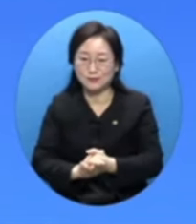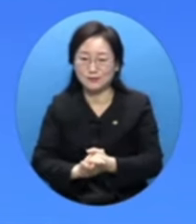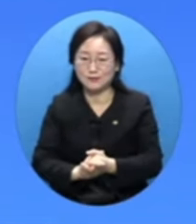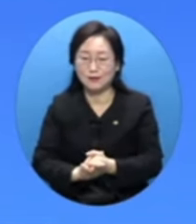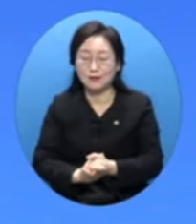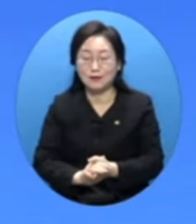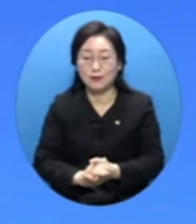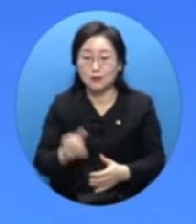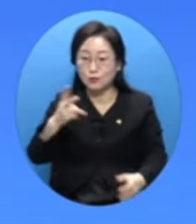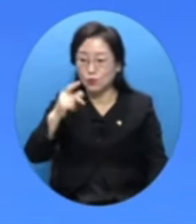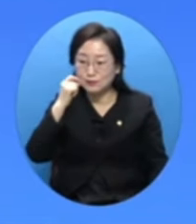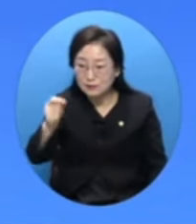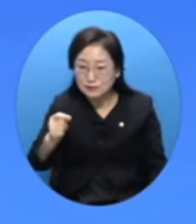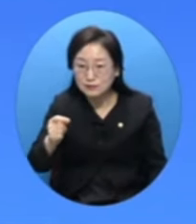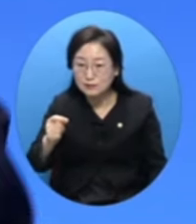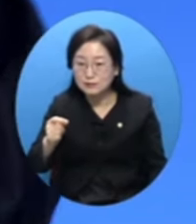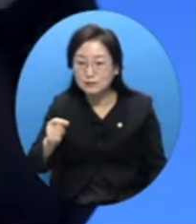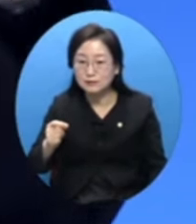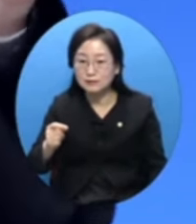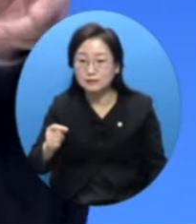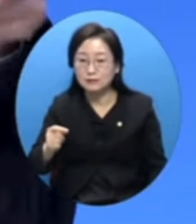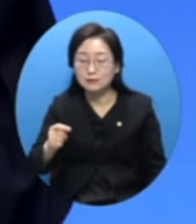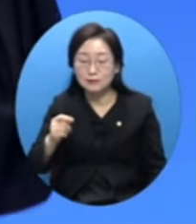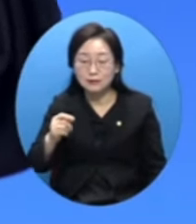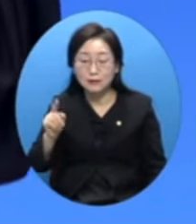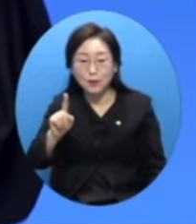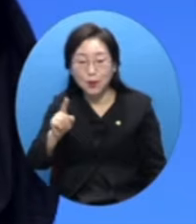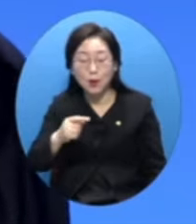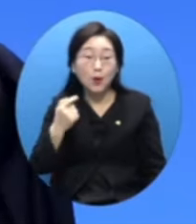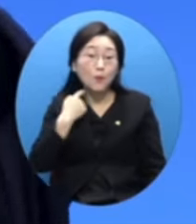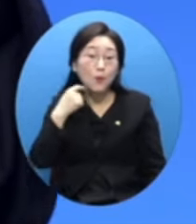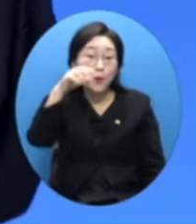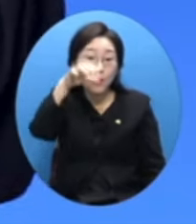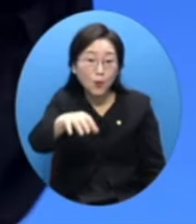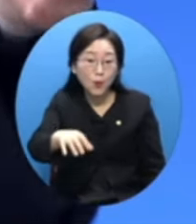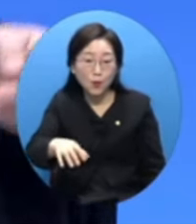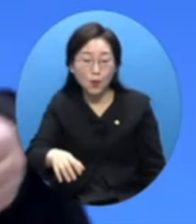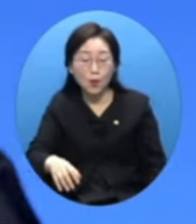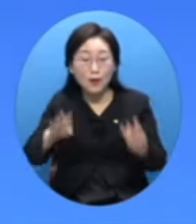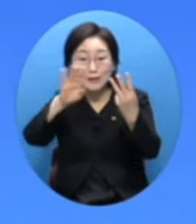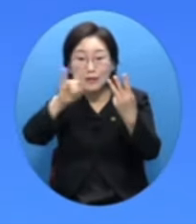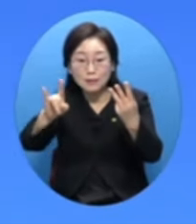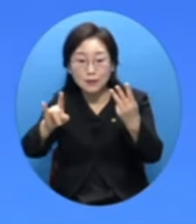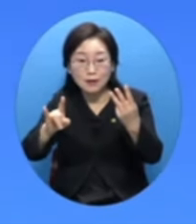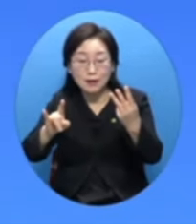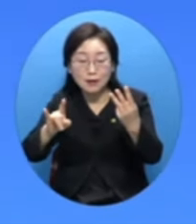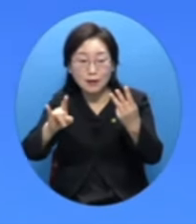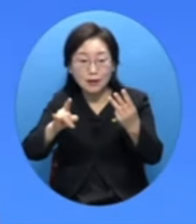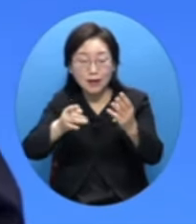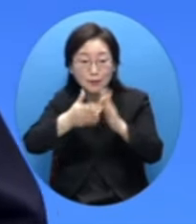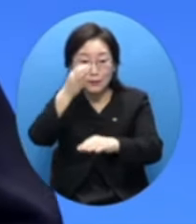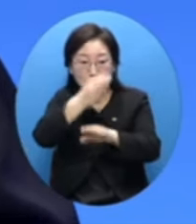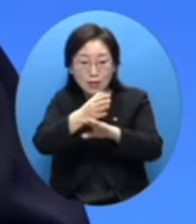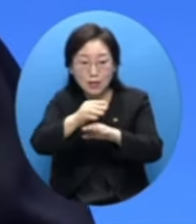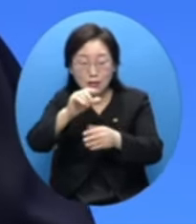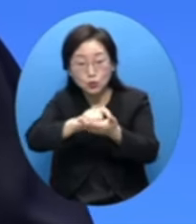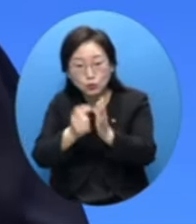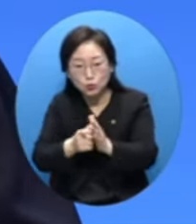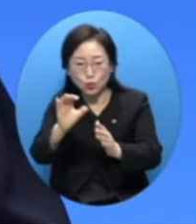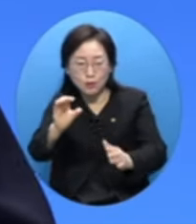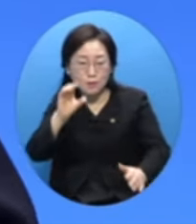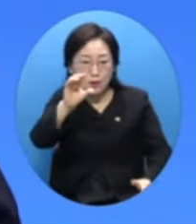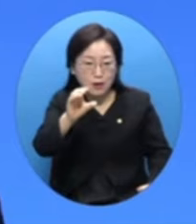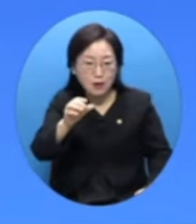한 번은 또 사기를 당해서 현재 목동 아파트 시세 3배 되는 돈을 한꺼번에 날리기로 했다고도 합니다. 불면증과 우울증이